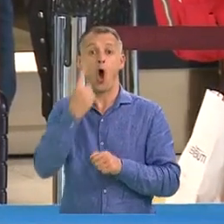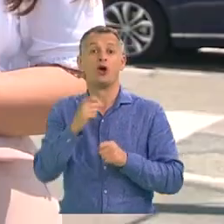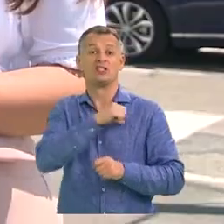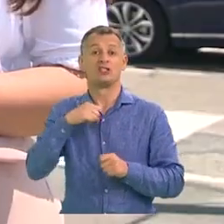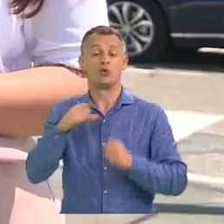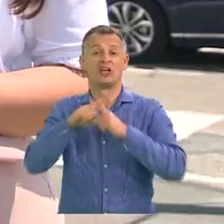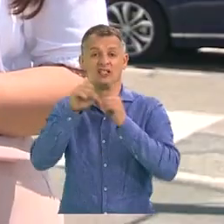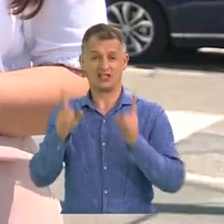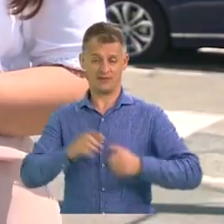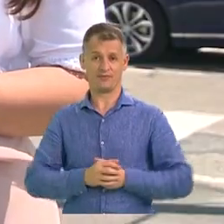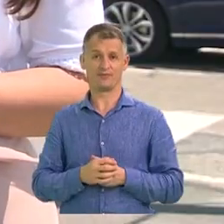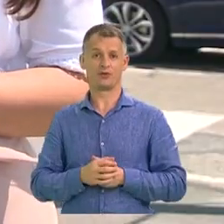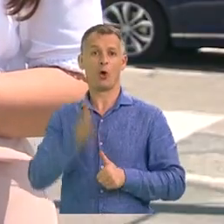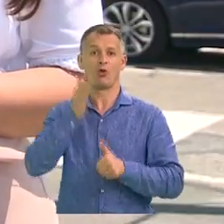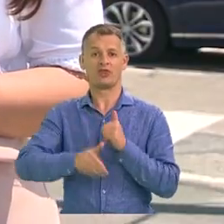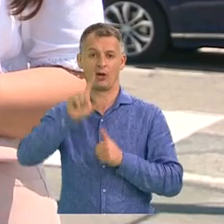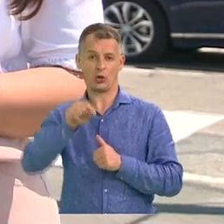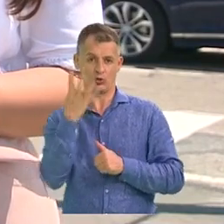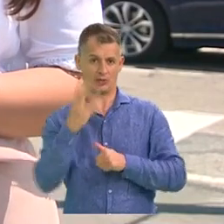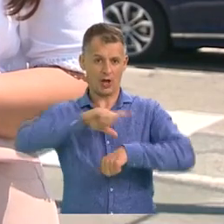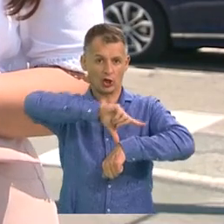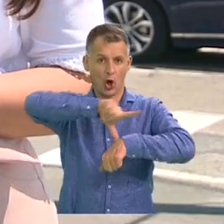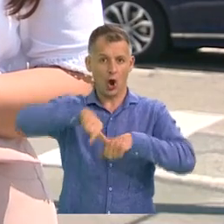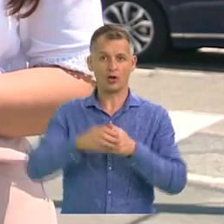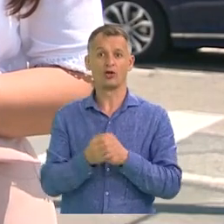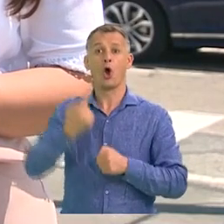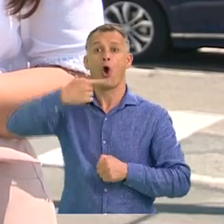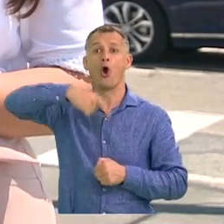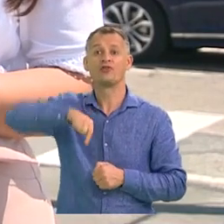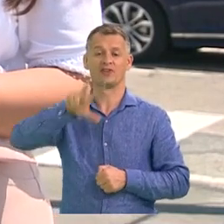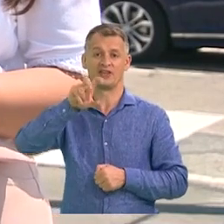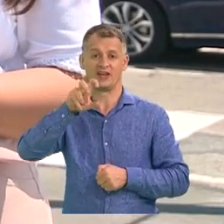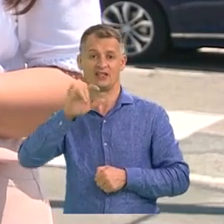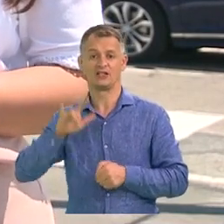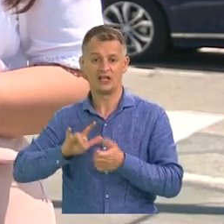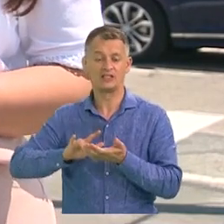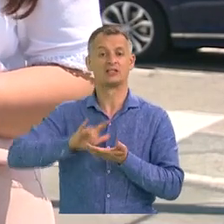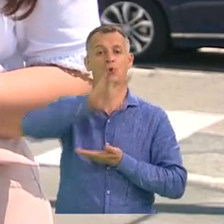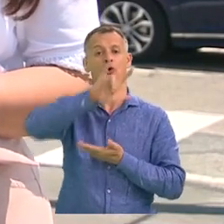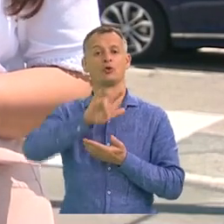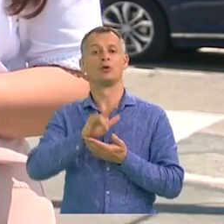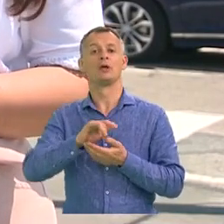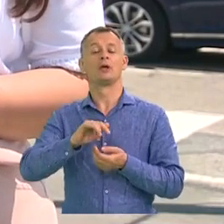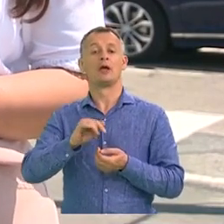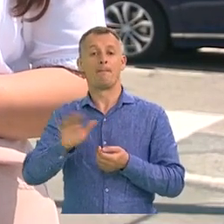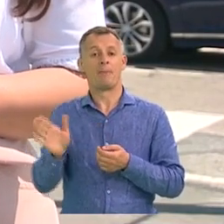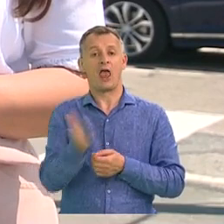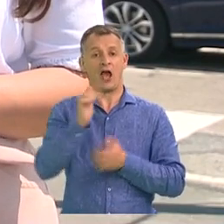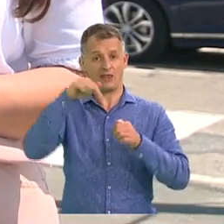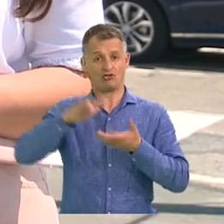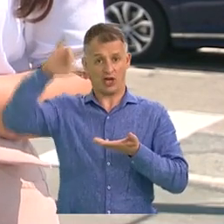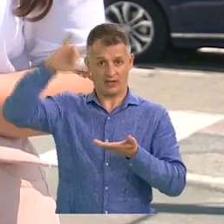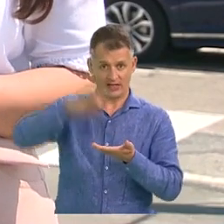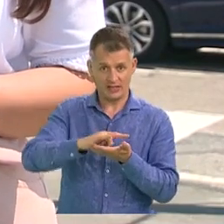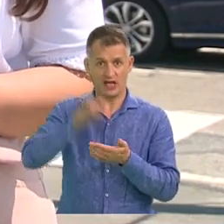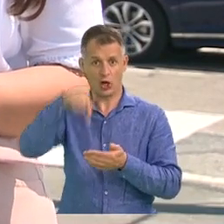zi. În ultimele 24 de ore, peste 130 de zboruri, atât aterizări cât și decolări de aici, de pe aeroportul din